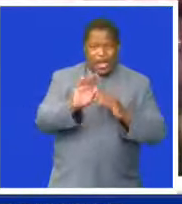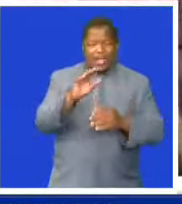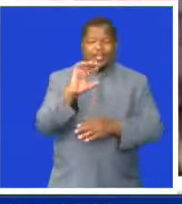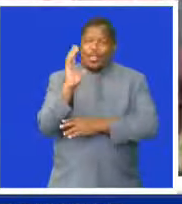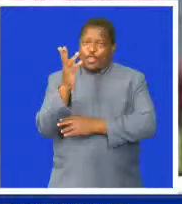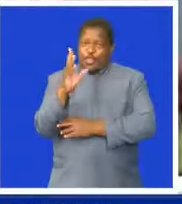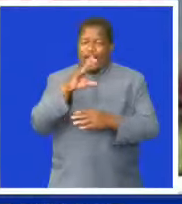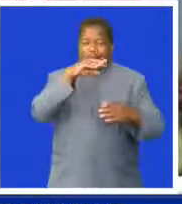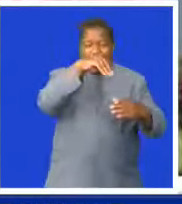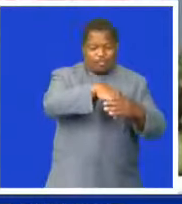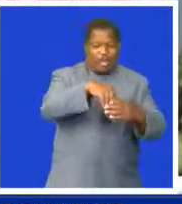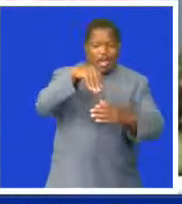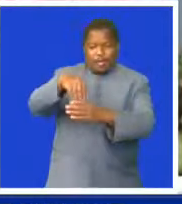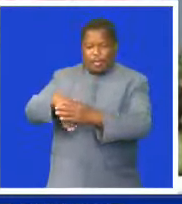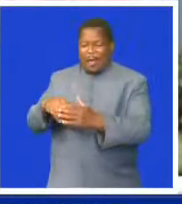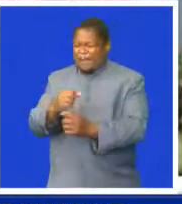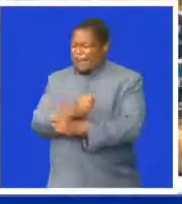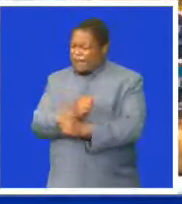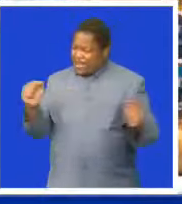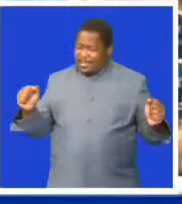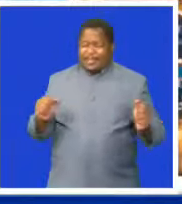Mkhonda eMbabane.